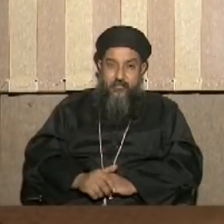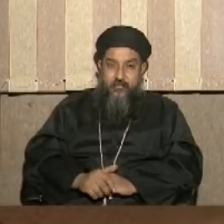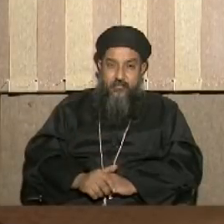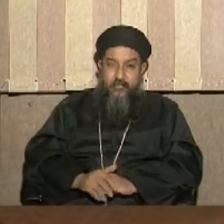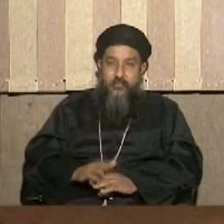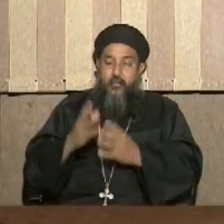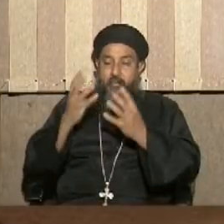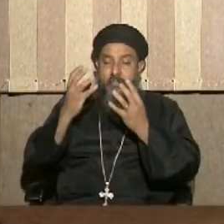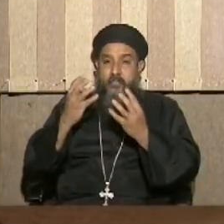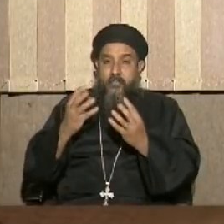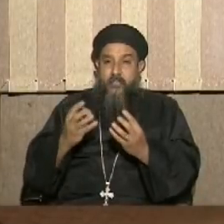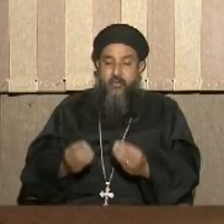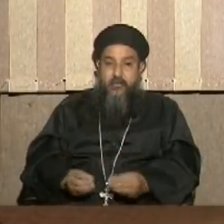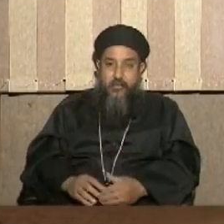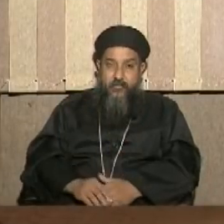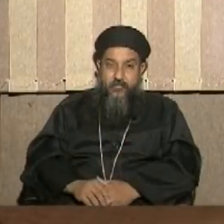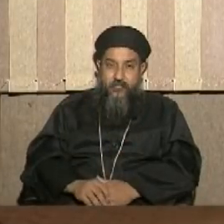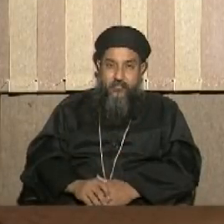هرتاح.